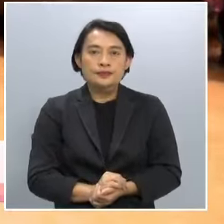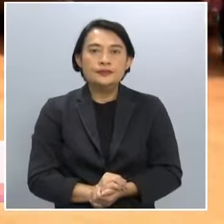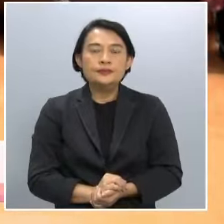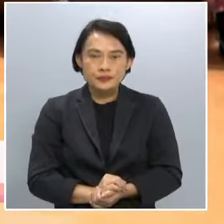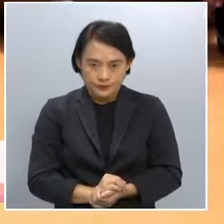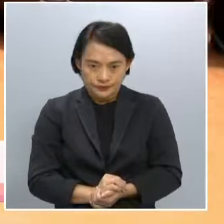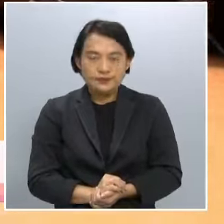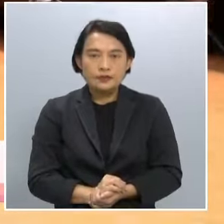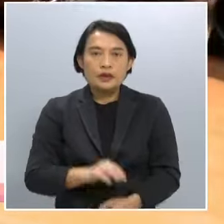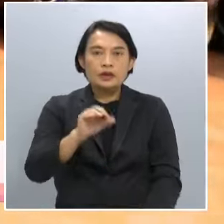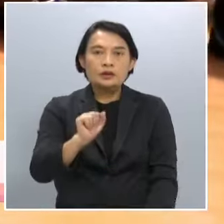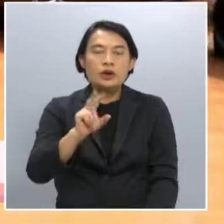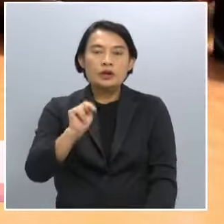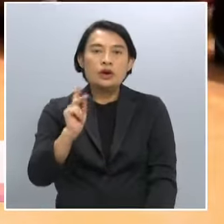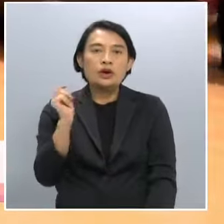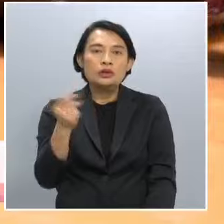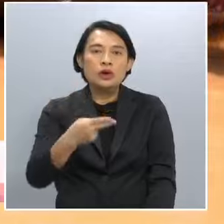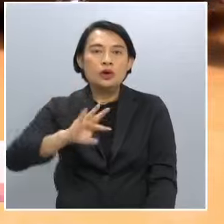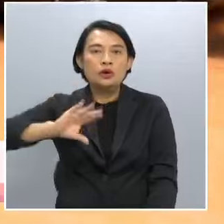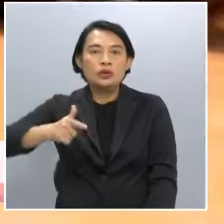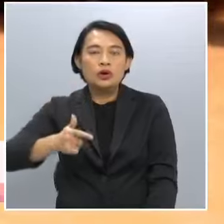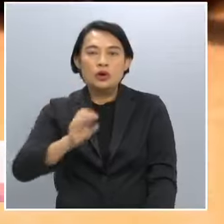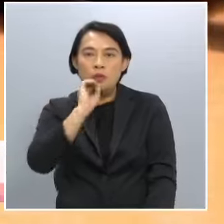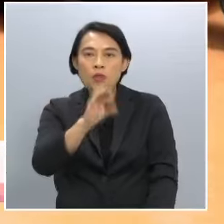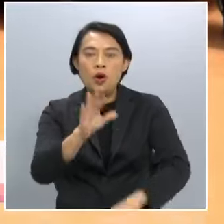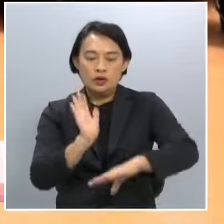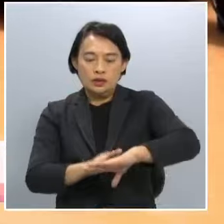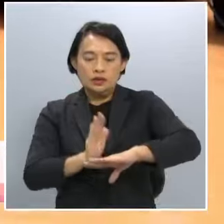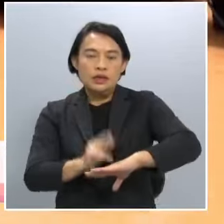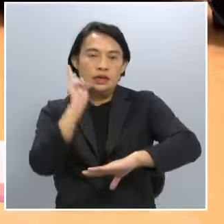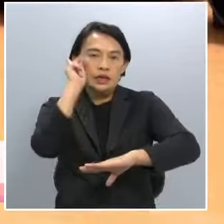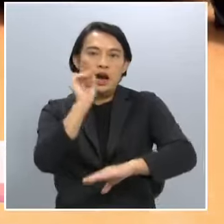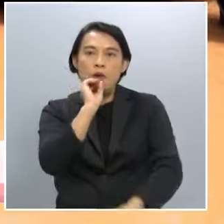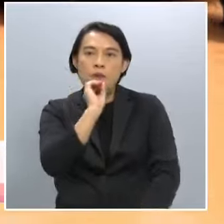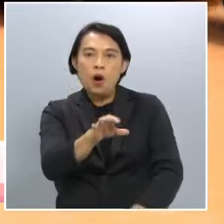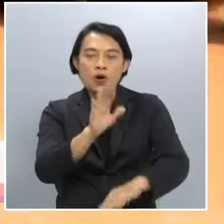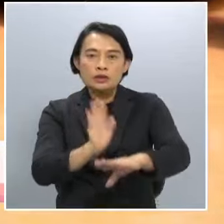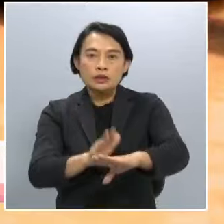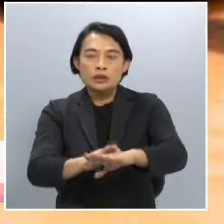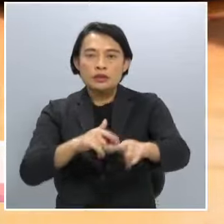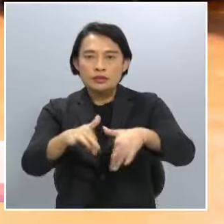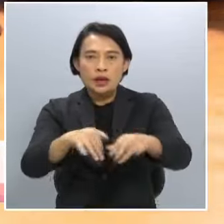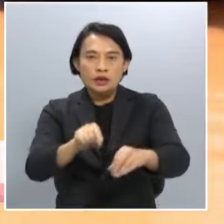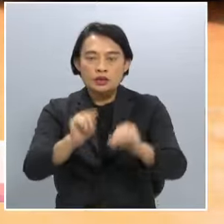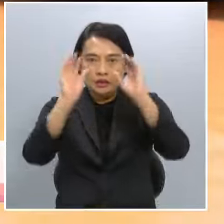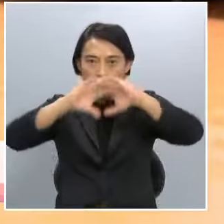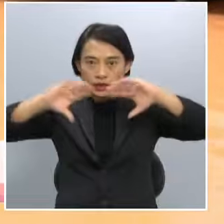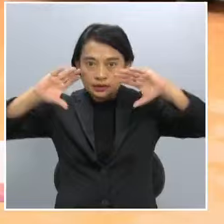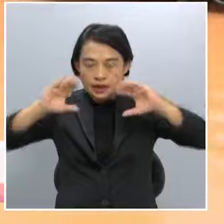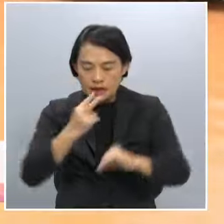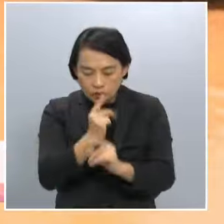นทช.นะครับได้แจ้งเตือนข่าวสารให้กับพี่น้องประชาชนโดยเฉพาะส่วนราชการนี่จะมีการติดต